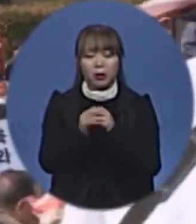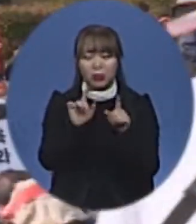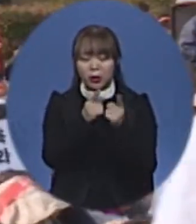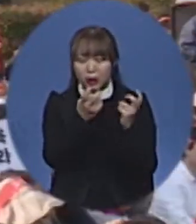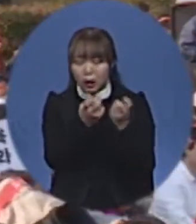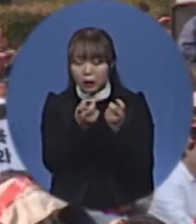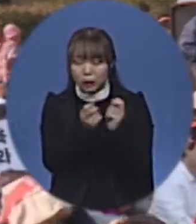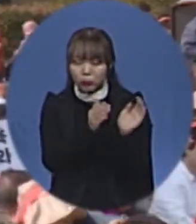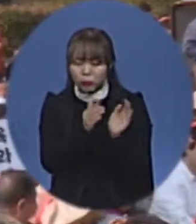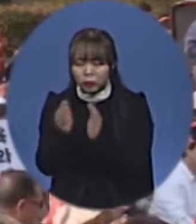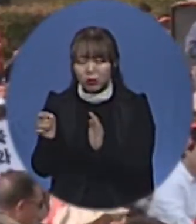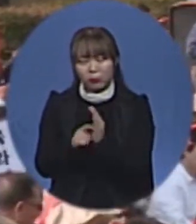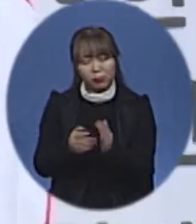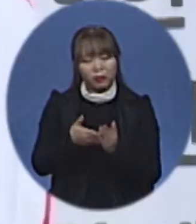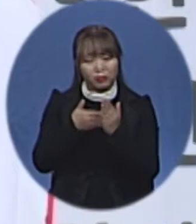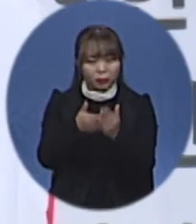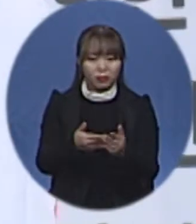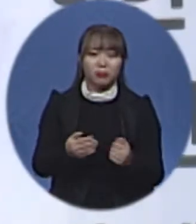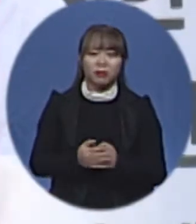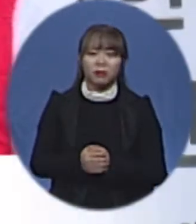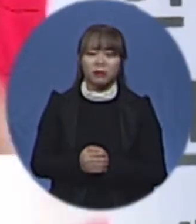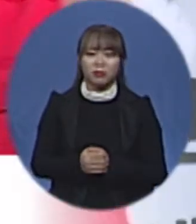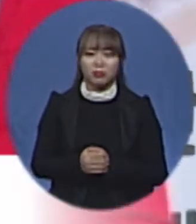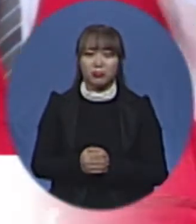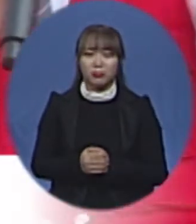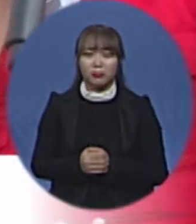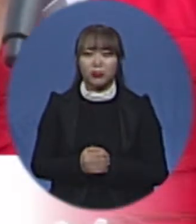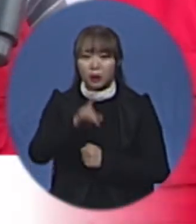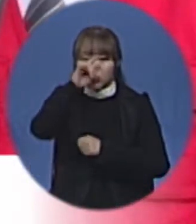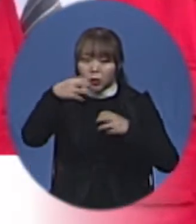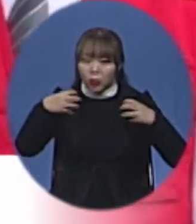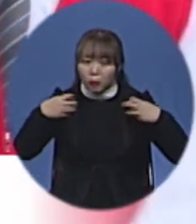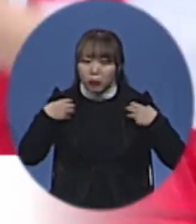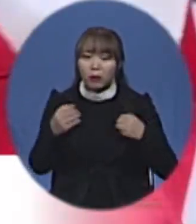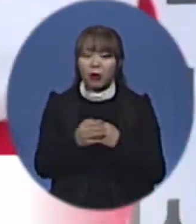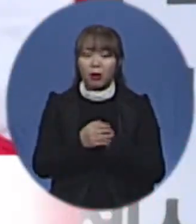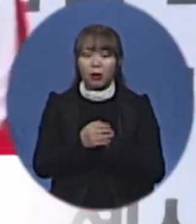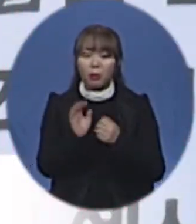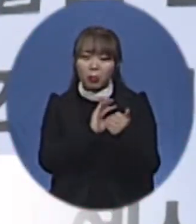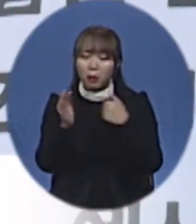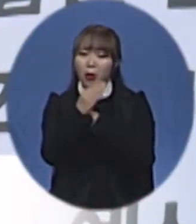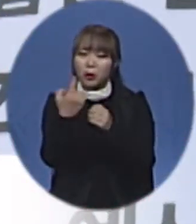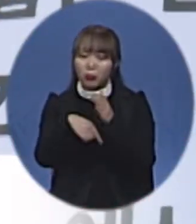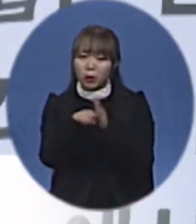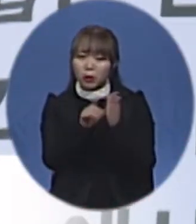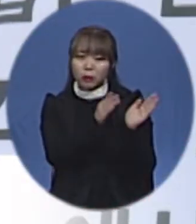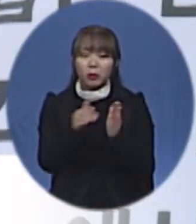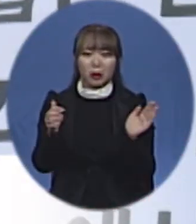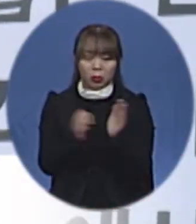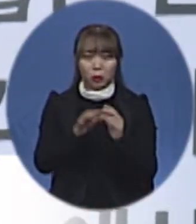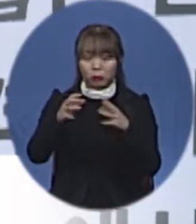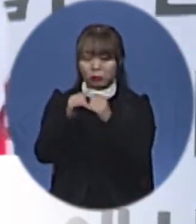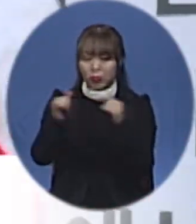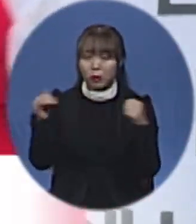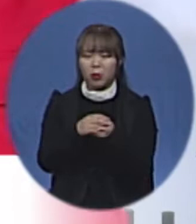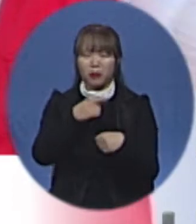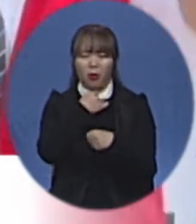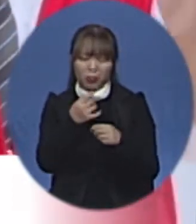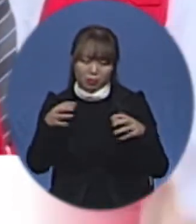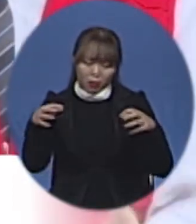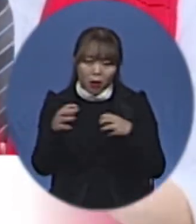마련을 촉구했습니다. 정부가 보호하려고 만들어 놓았고 국민들의 염원을